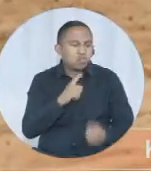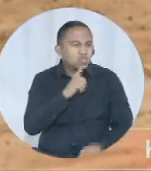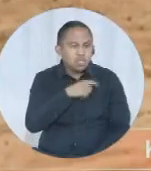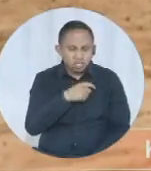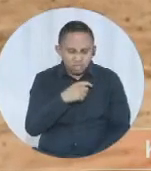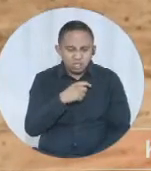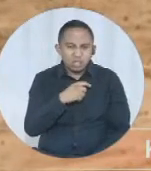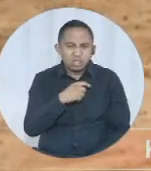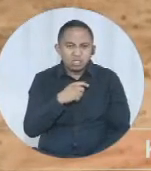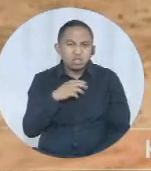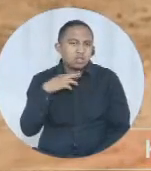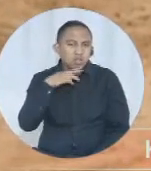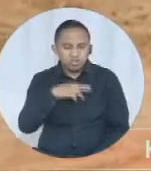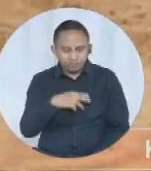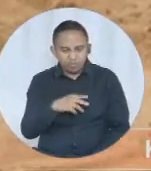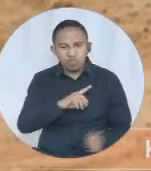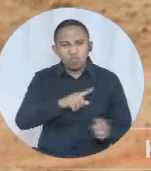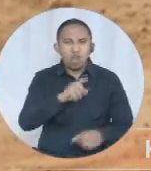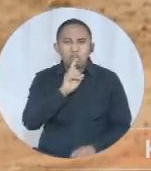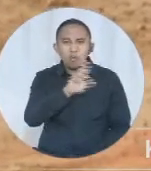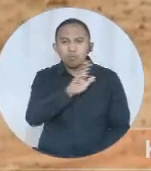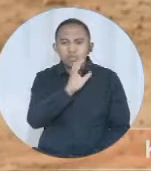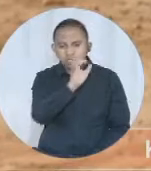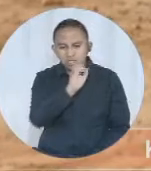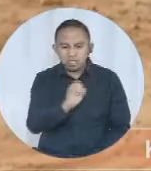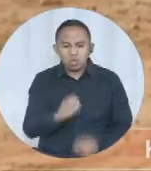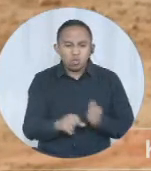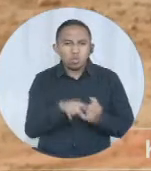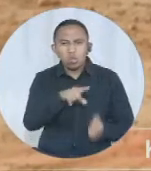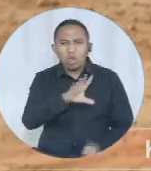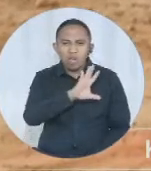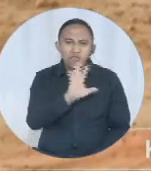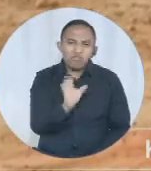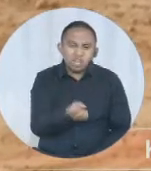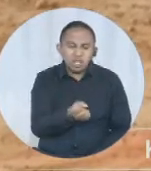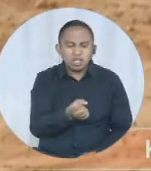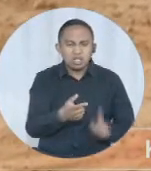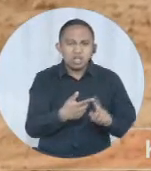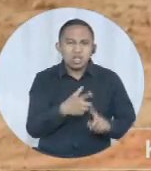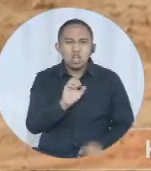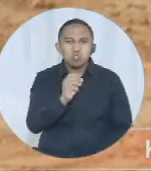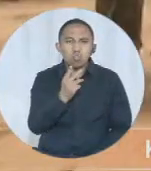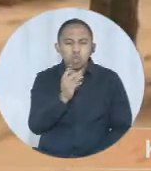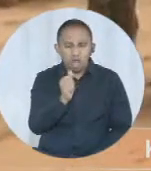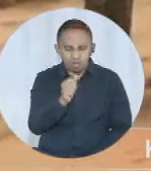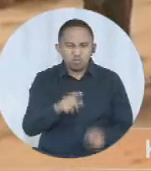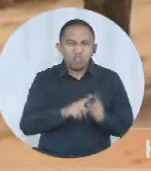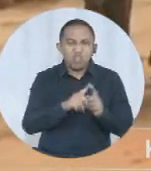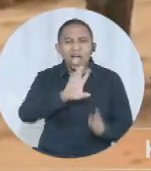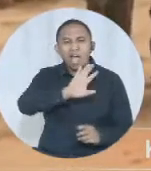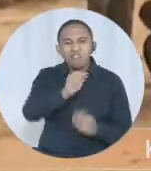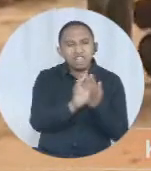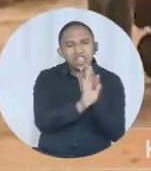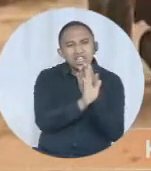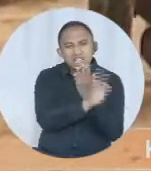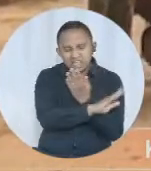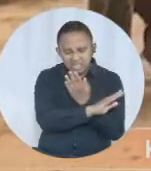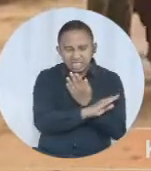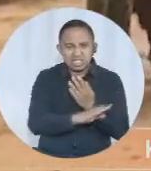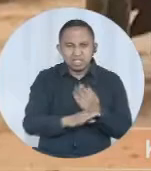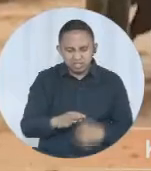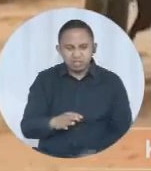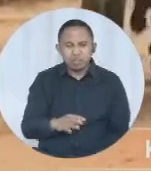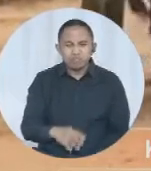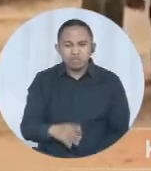singanina amin'izany ohatra i Soudan, Etiopia sy ny Corne de l'Afrique, izany hoe iny Afrika Atsinanana iny raha nitatitry ny FMI tamin'ny volana